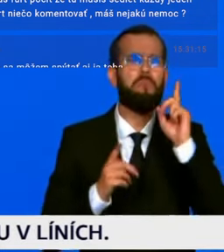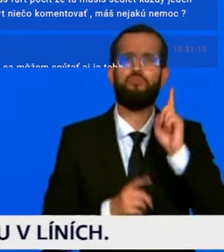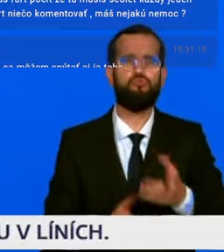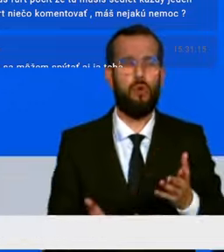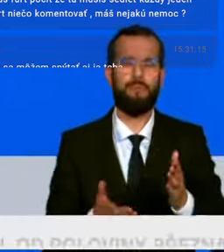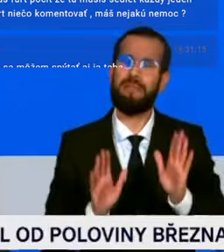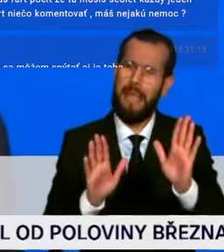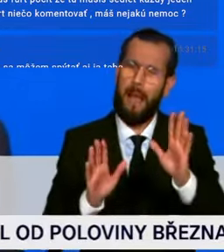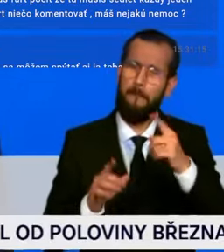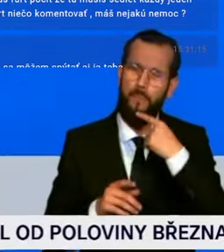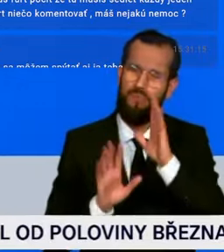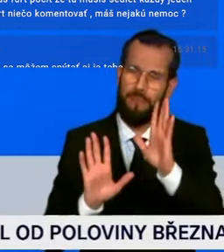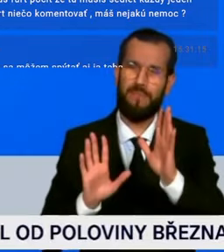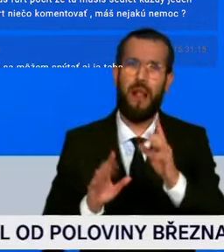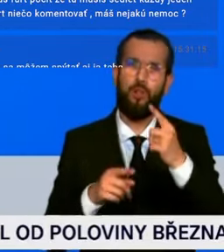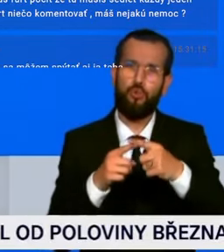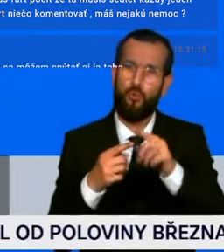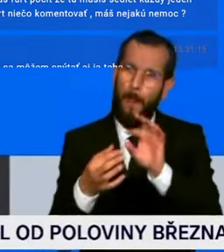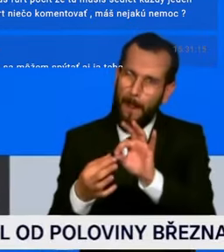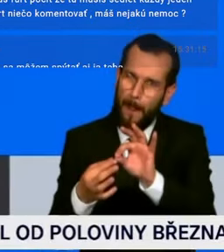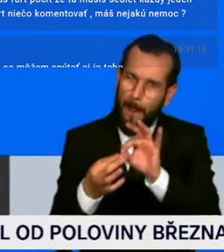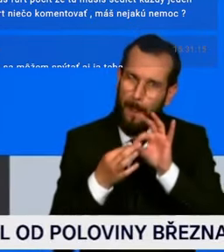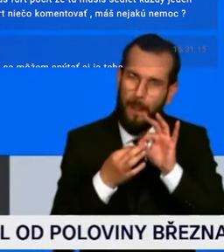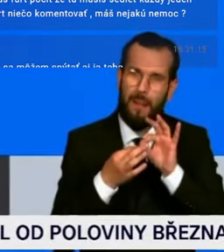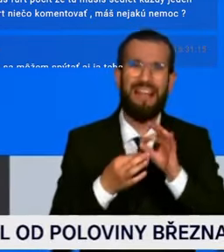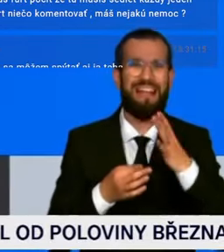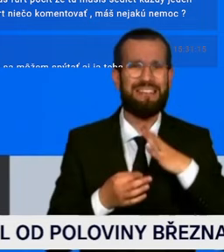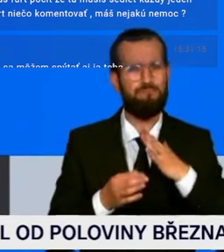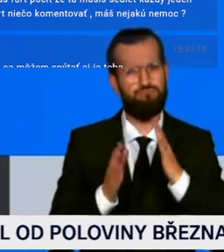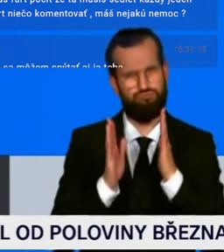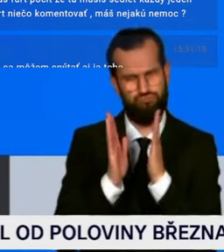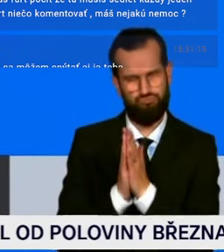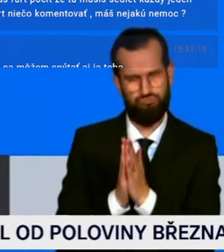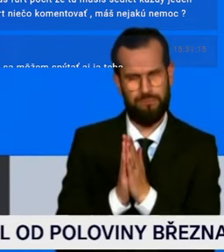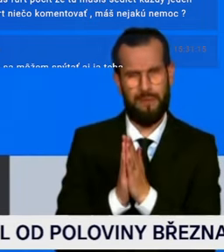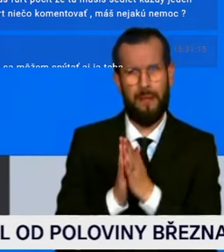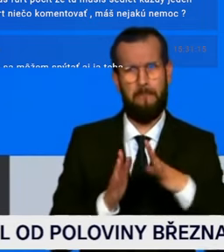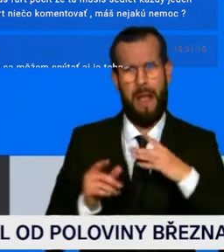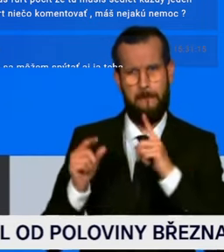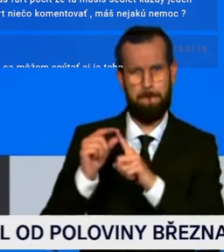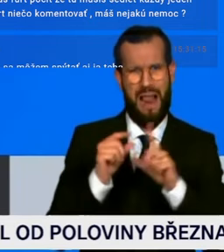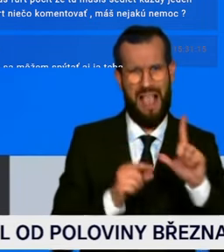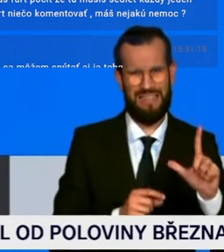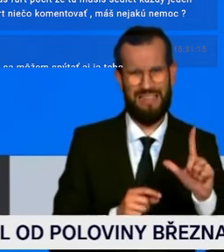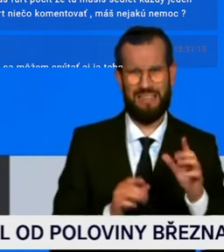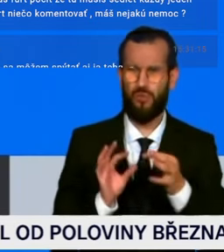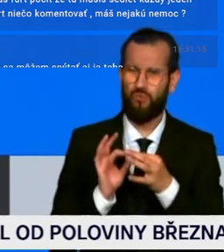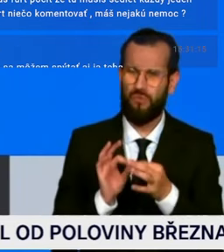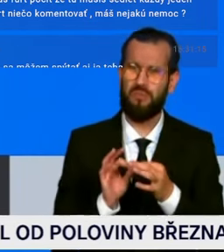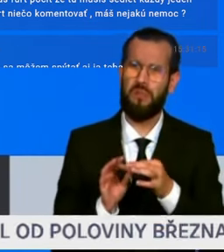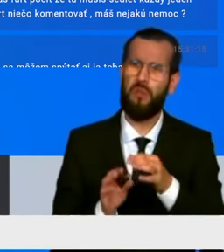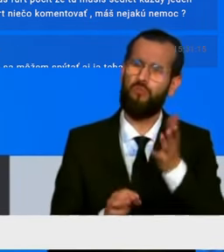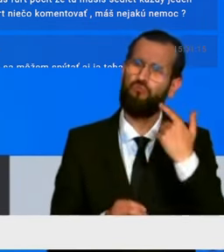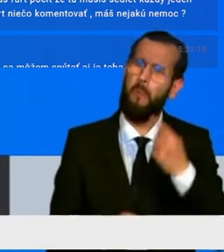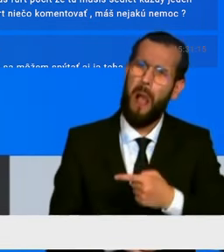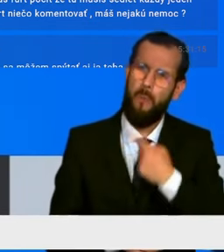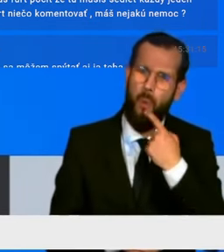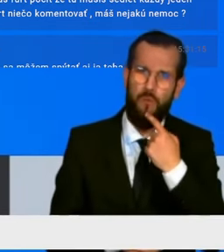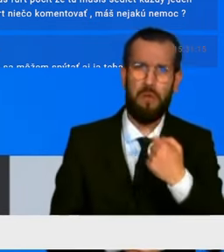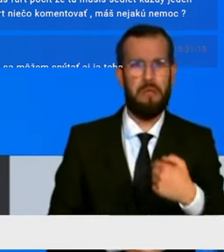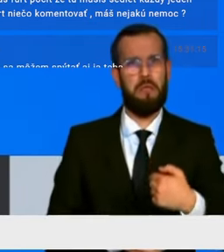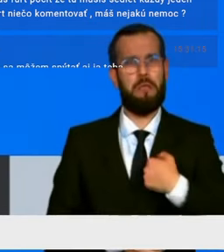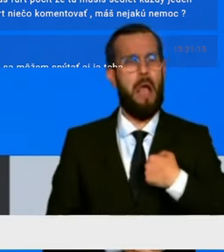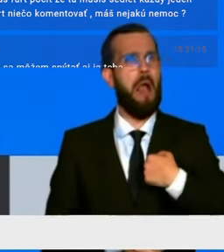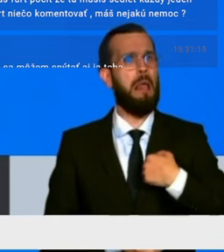Len ešte si tak veľmi slušne ale rázne vyprosím od pána pellegriniho to aby mi hovoril že ja som